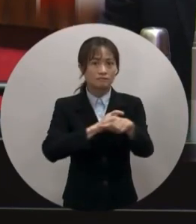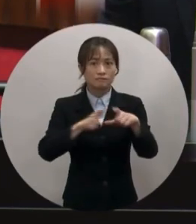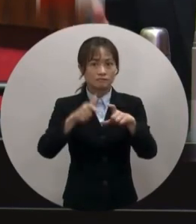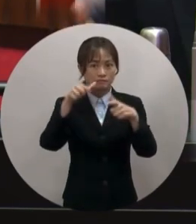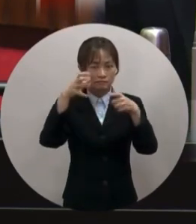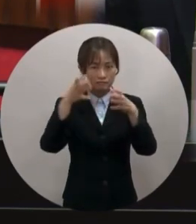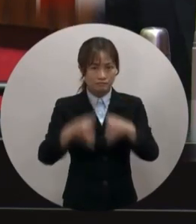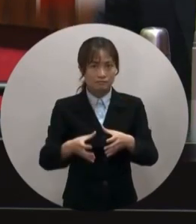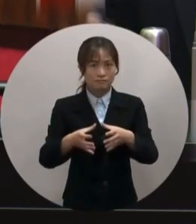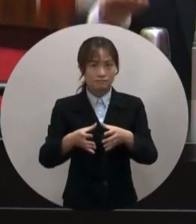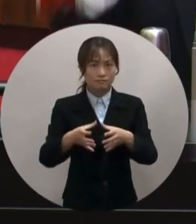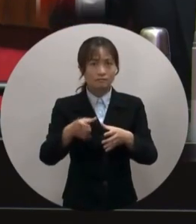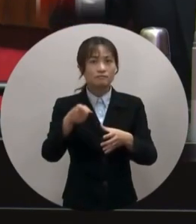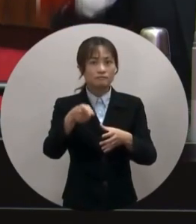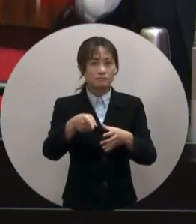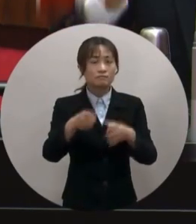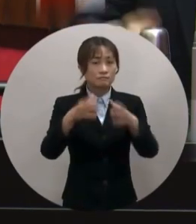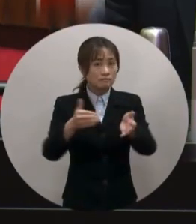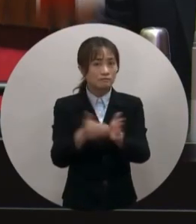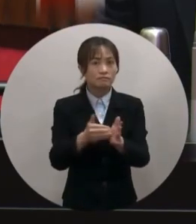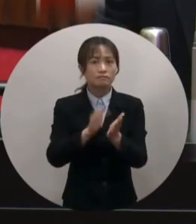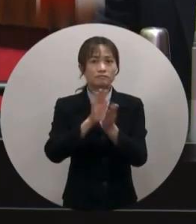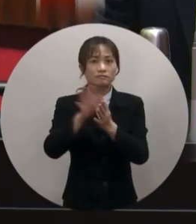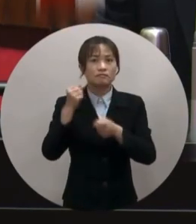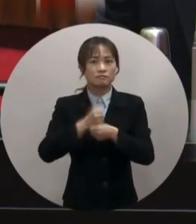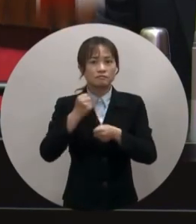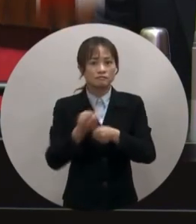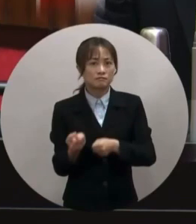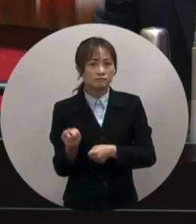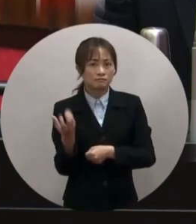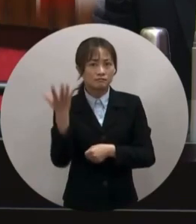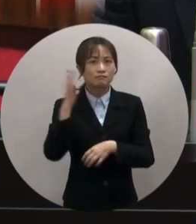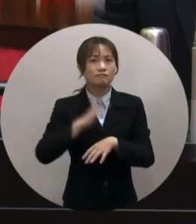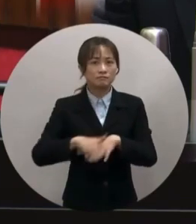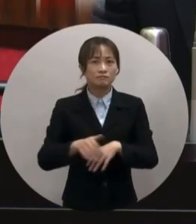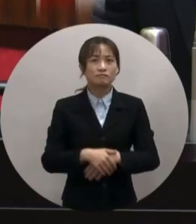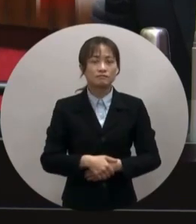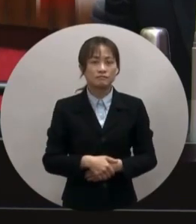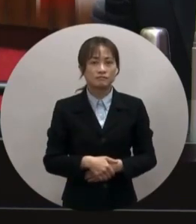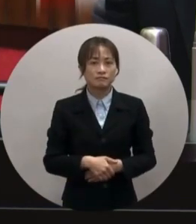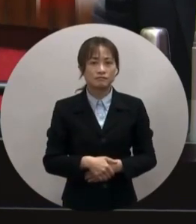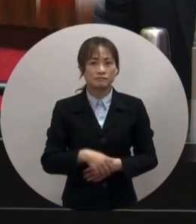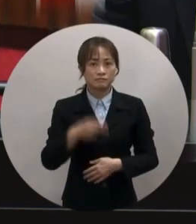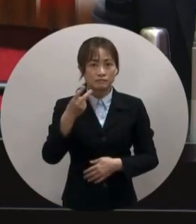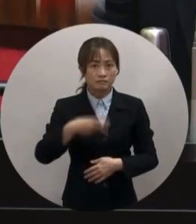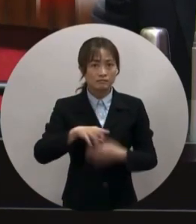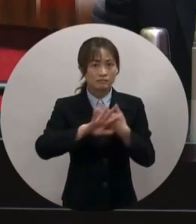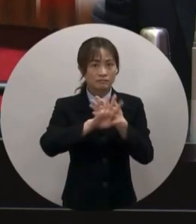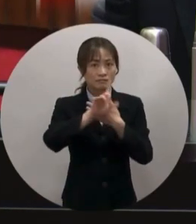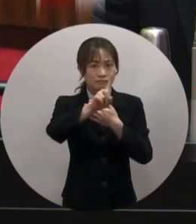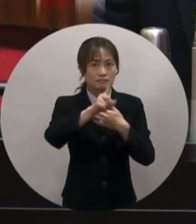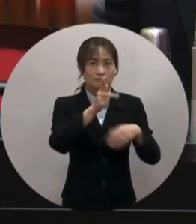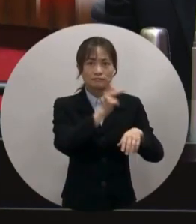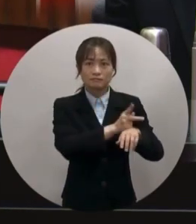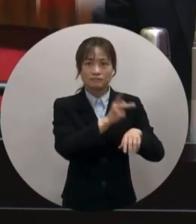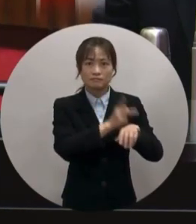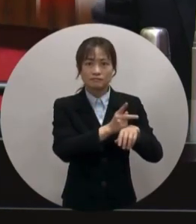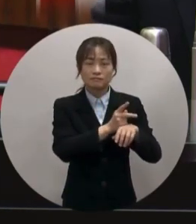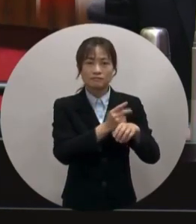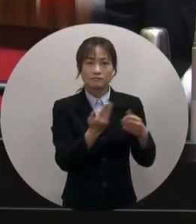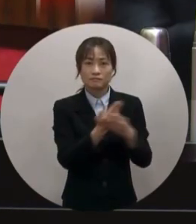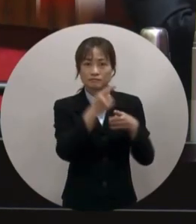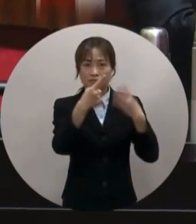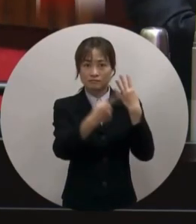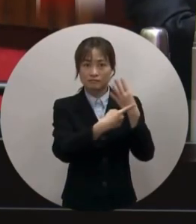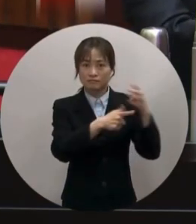起來那集合集會增加很多所以我們還有一個合作科技三項橫區